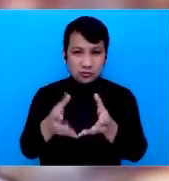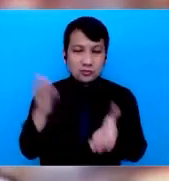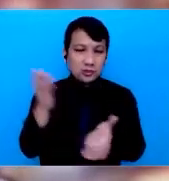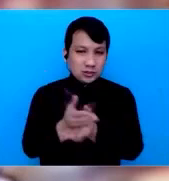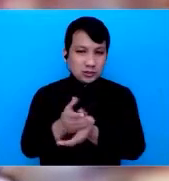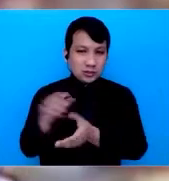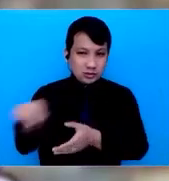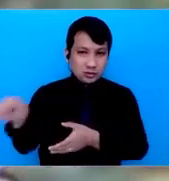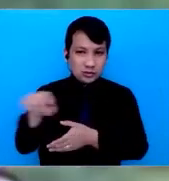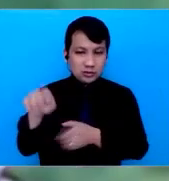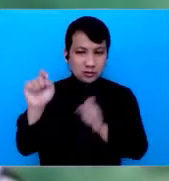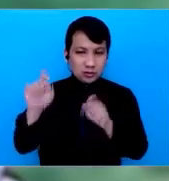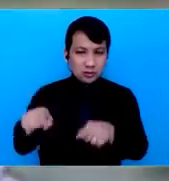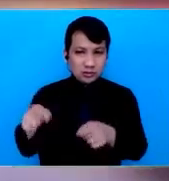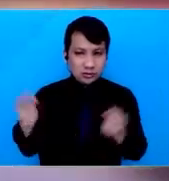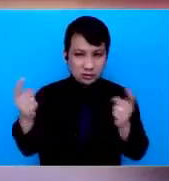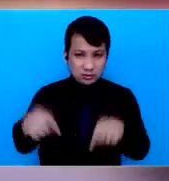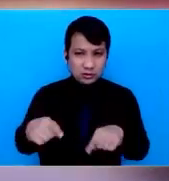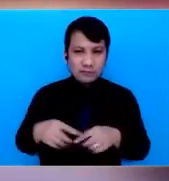ganitong pagtrato.